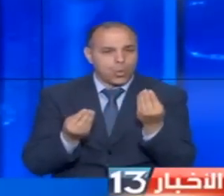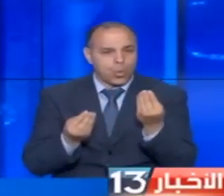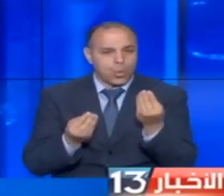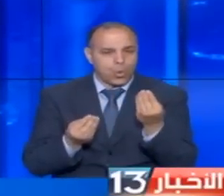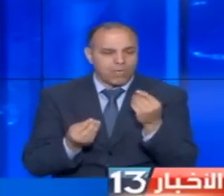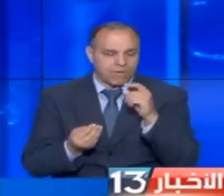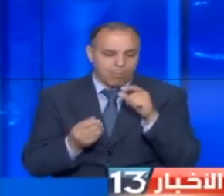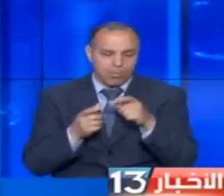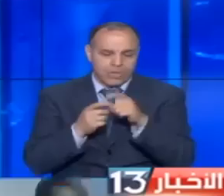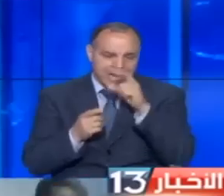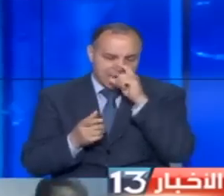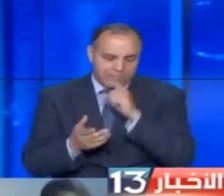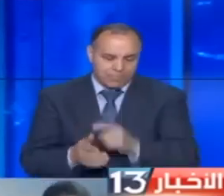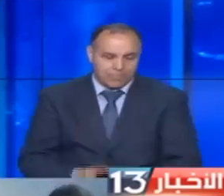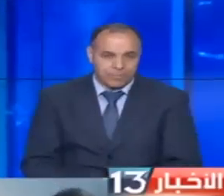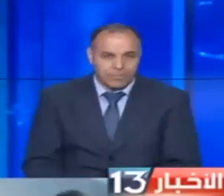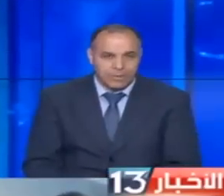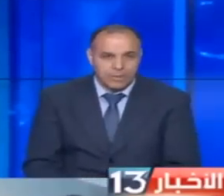العربي